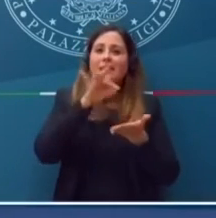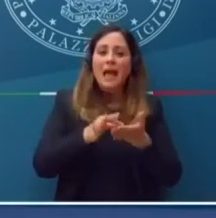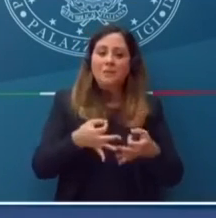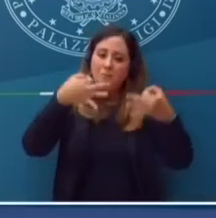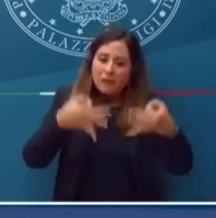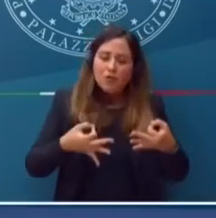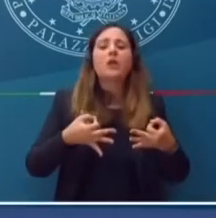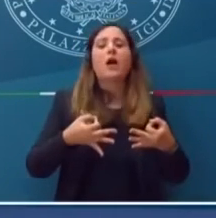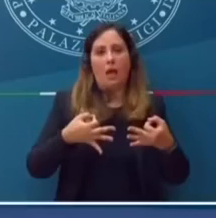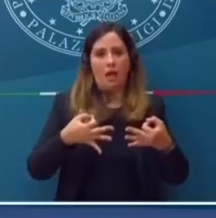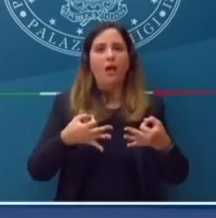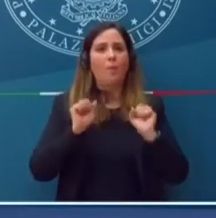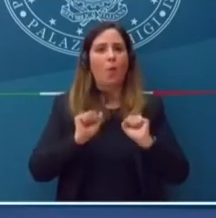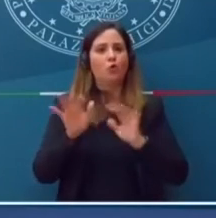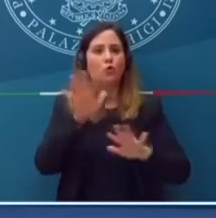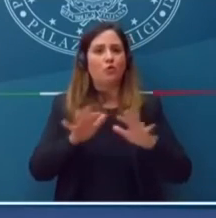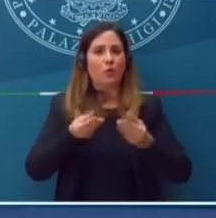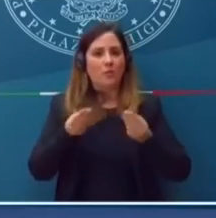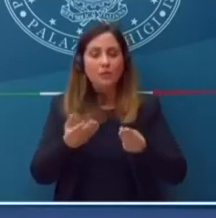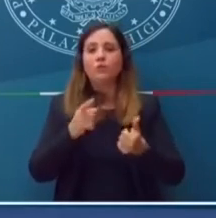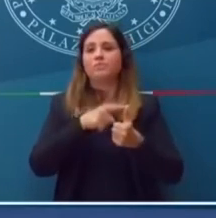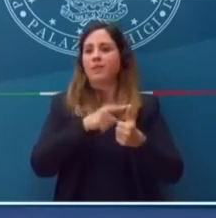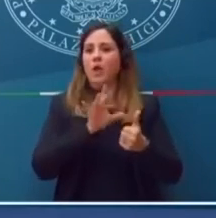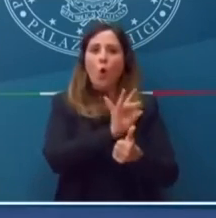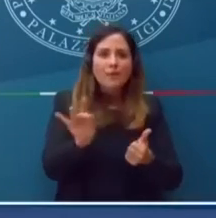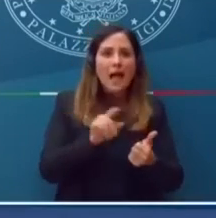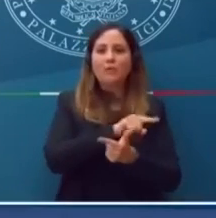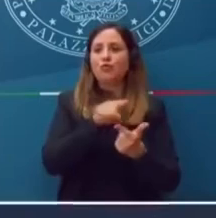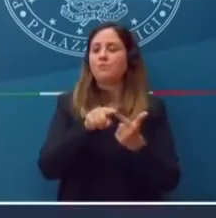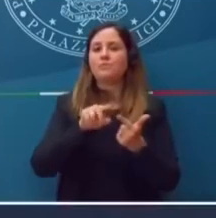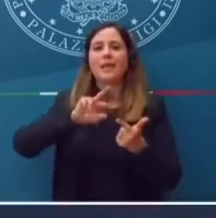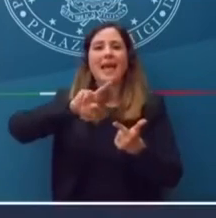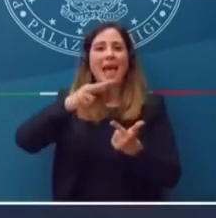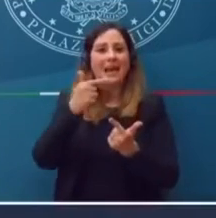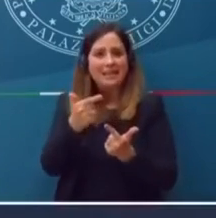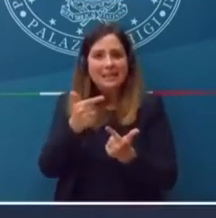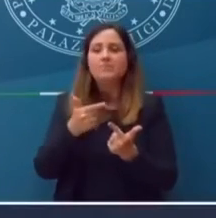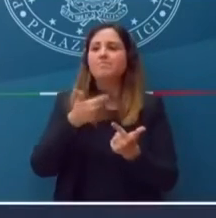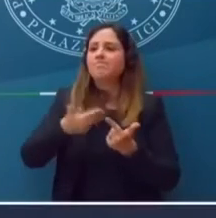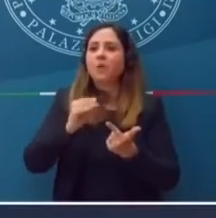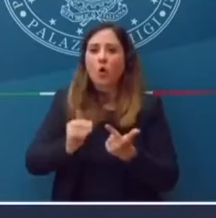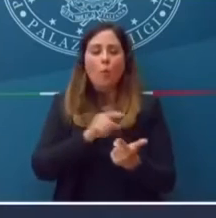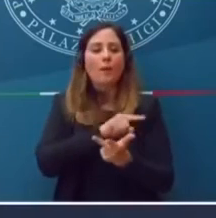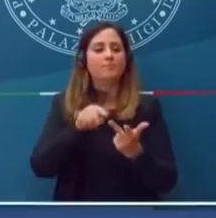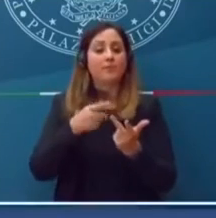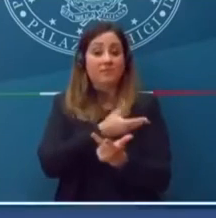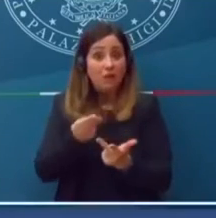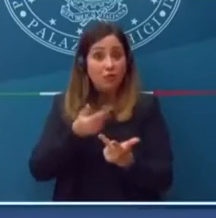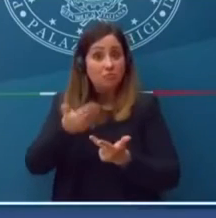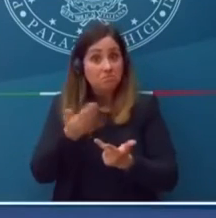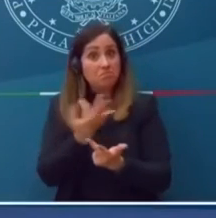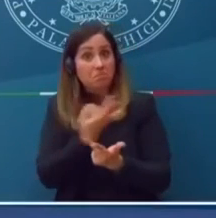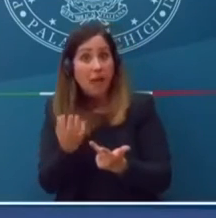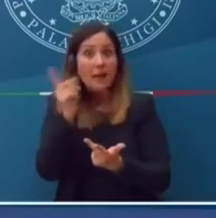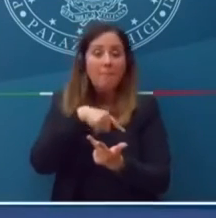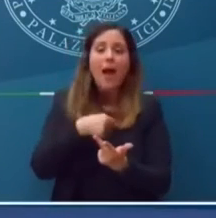quanto sono i contagi, qual è l'RT, quanto è andata bene la campagna di vaccinazioni. È chiaro